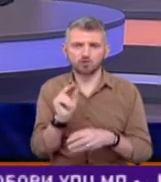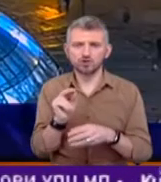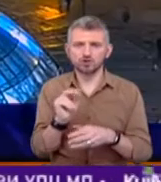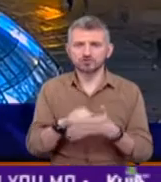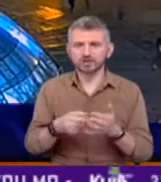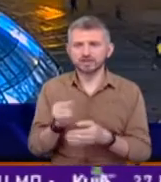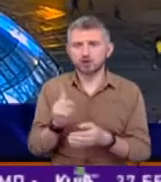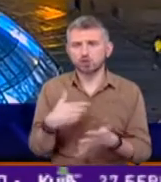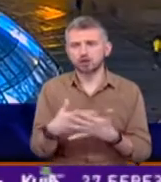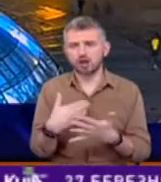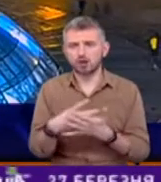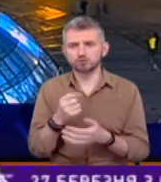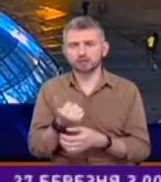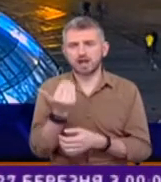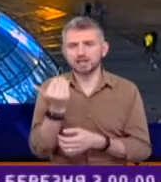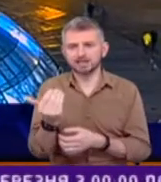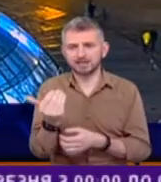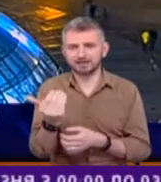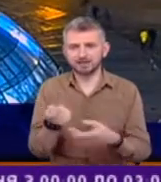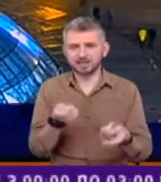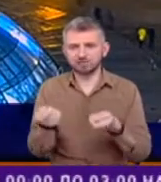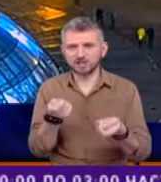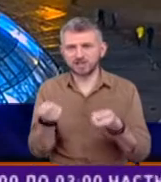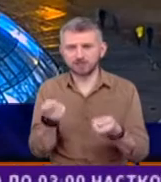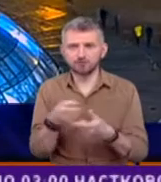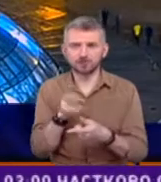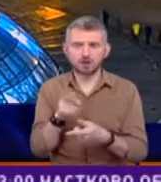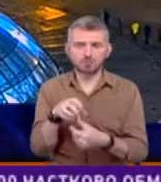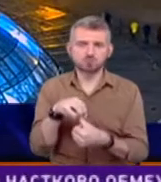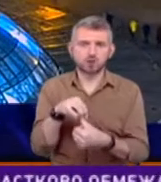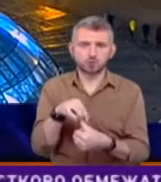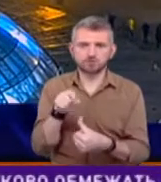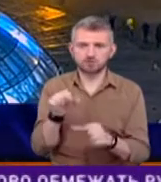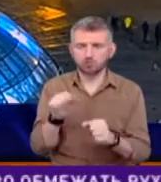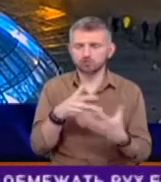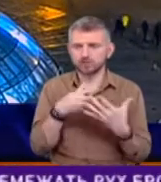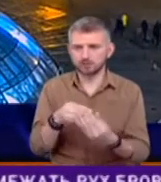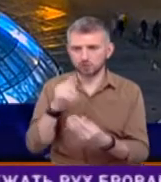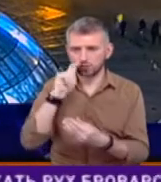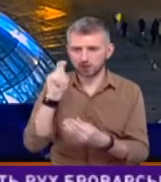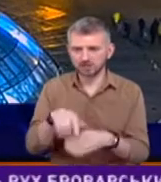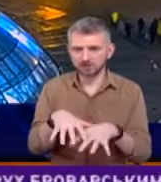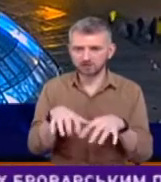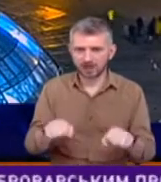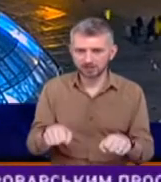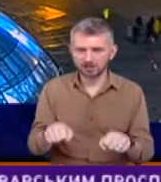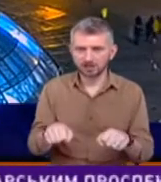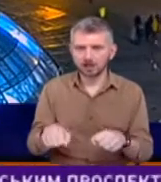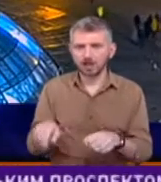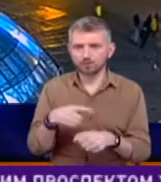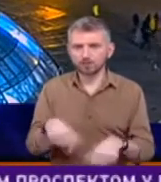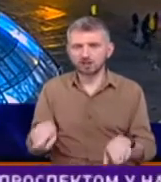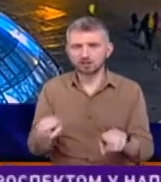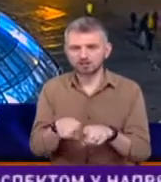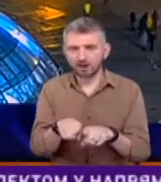що начебто на їх керівників чи як патронів можуть тиснути українські влади, таким